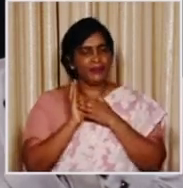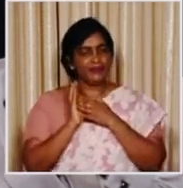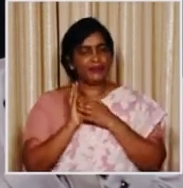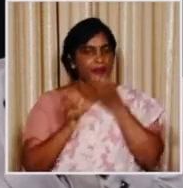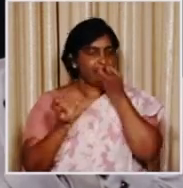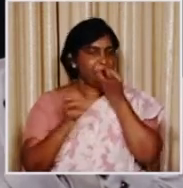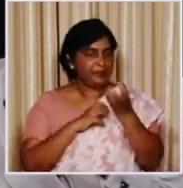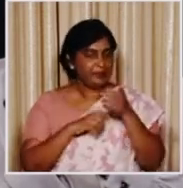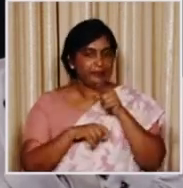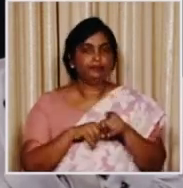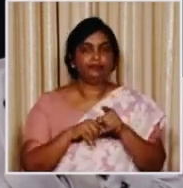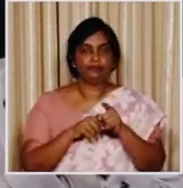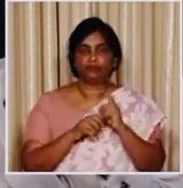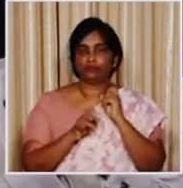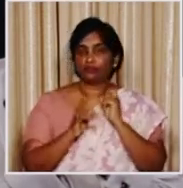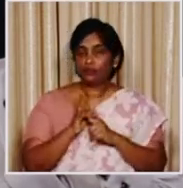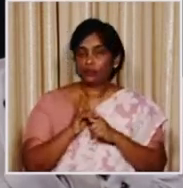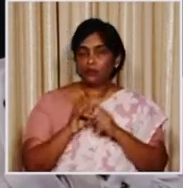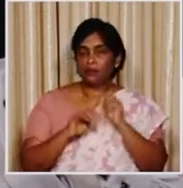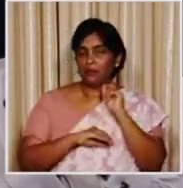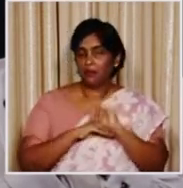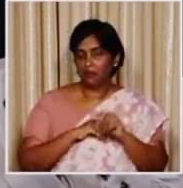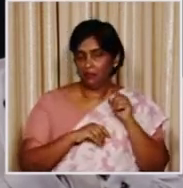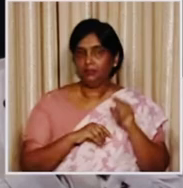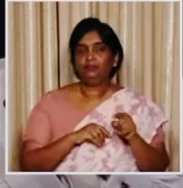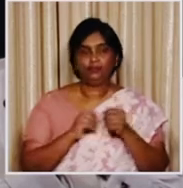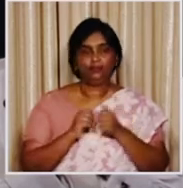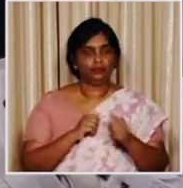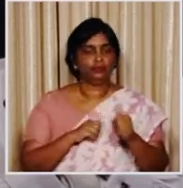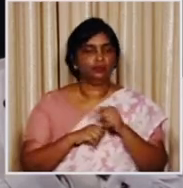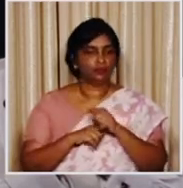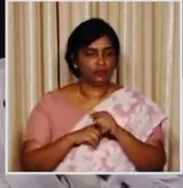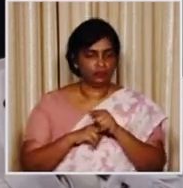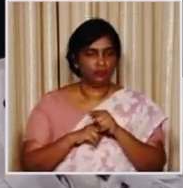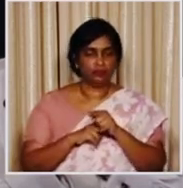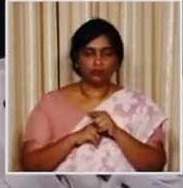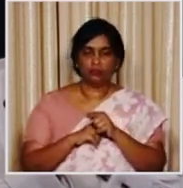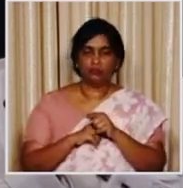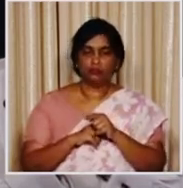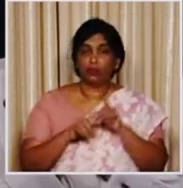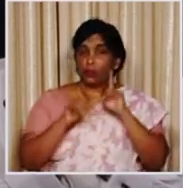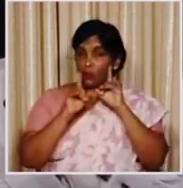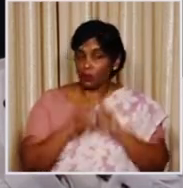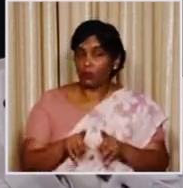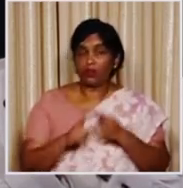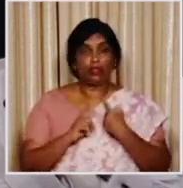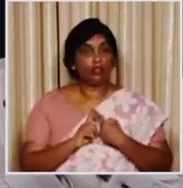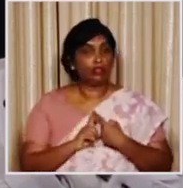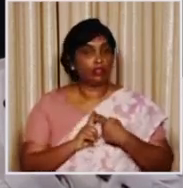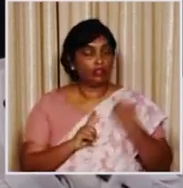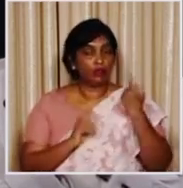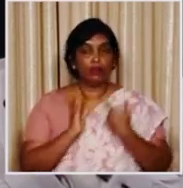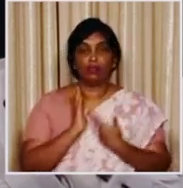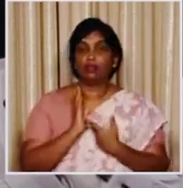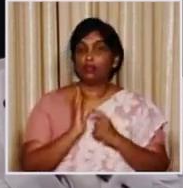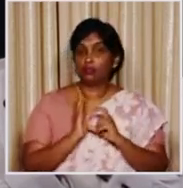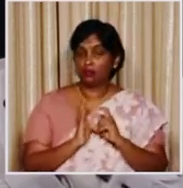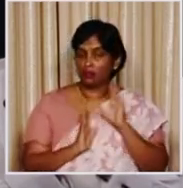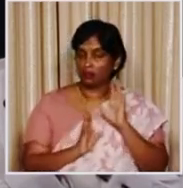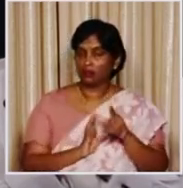පහර දීමක් කෝඩිනේටඩ් ඇටැක් එකක් with such sophistication එච්චර දියුණු තාක්ෂණයෙන් යුත්